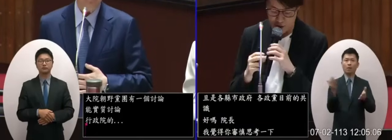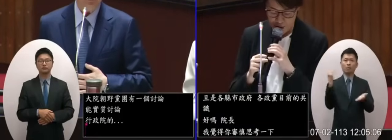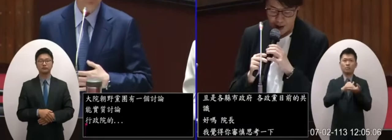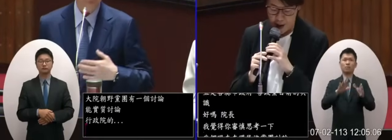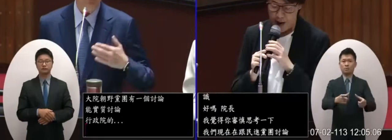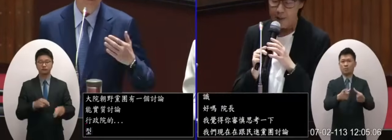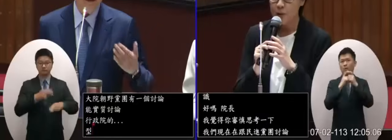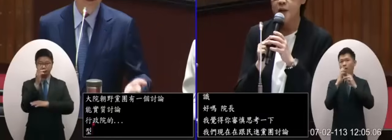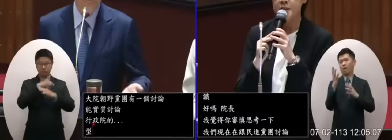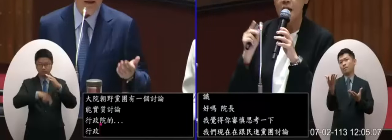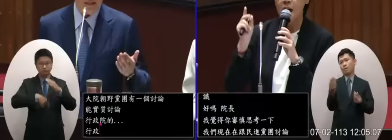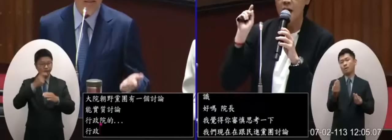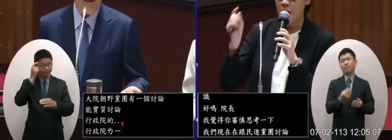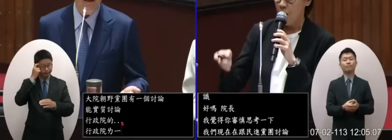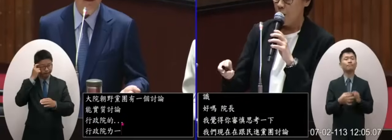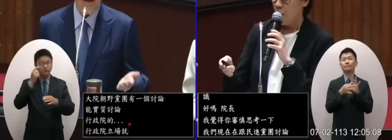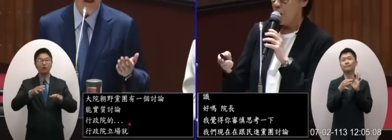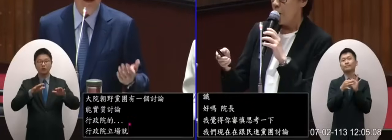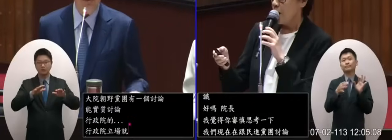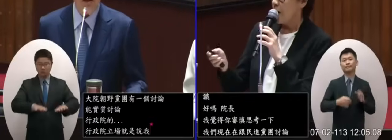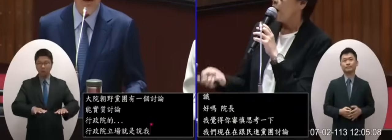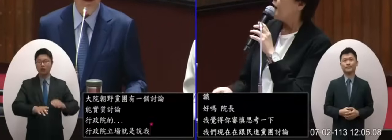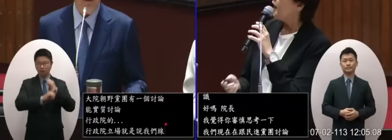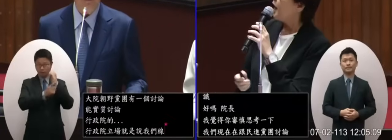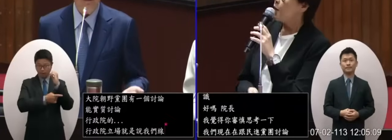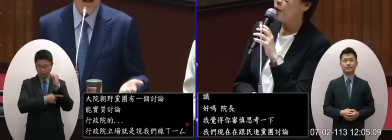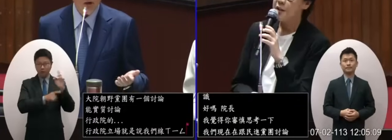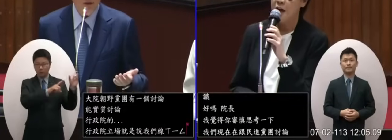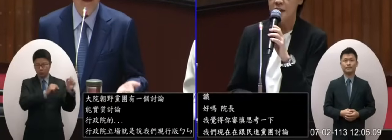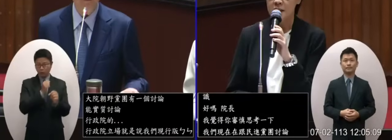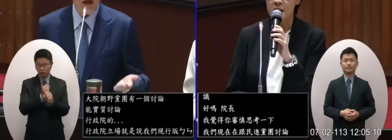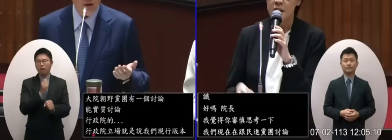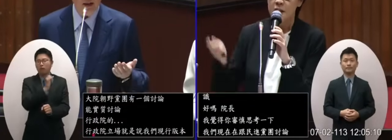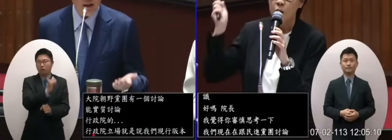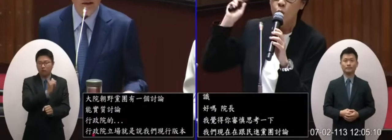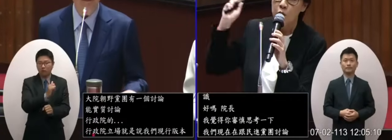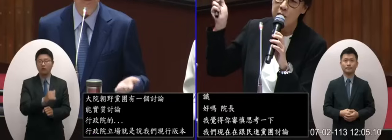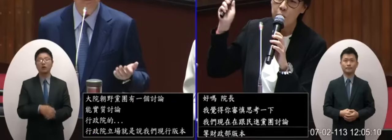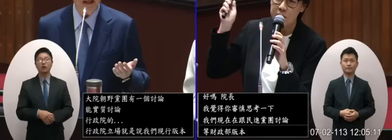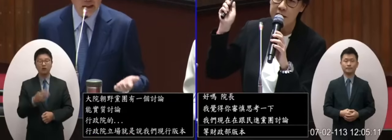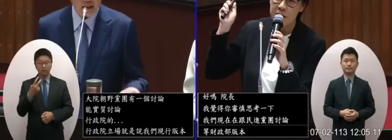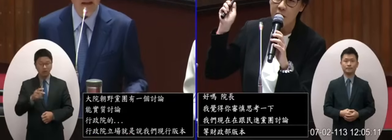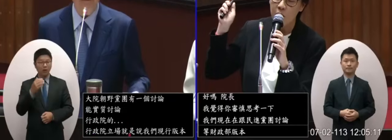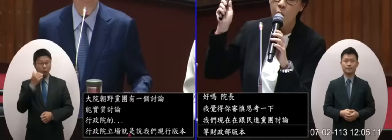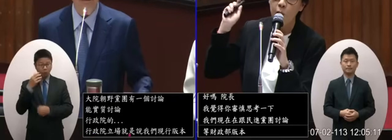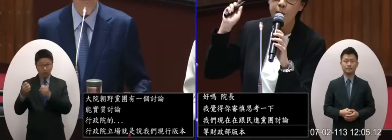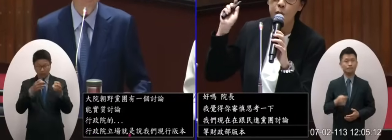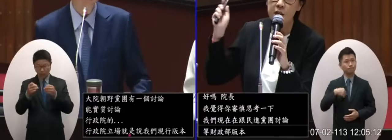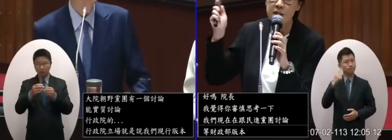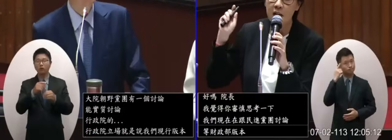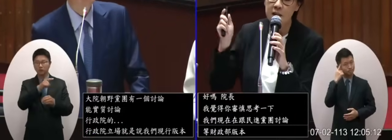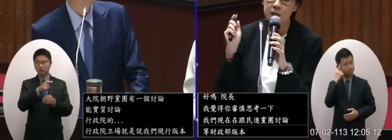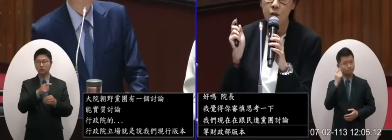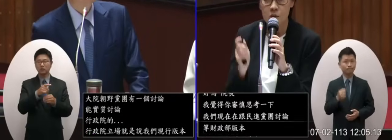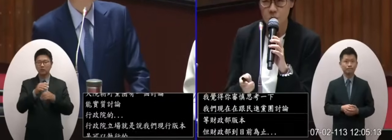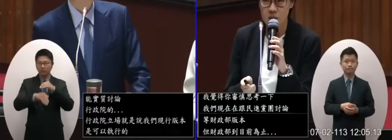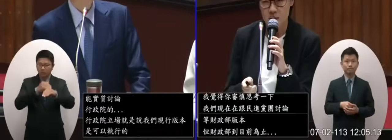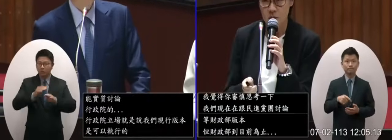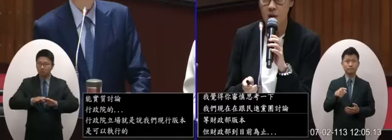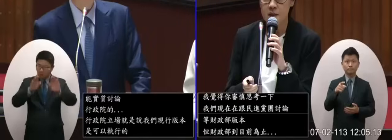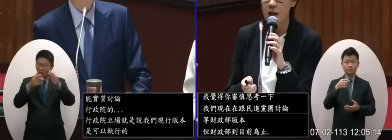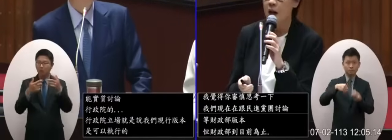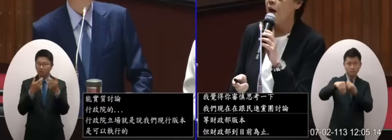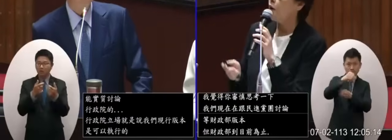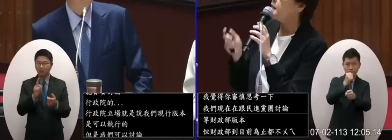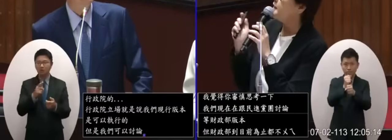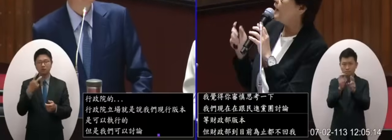的立场就是说，我们现行的版本是可以执行的。但是我们可以讨论怎么样让它更合理。 我们不影响你们的运作的